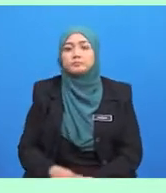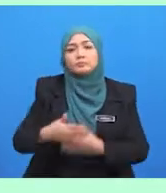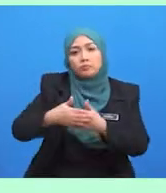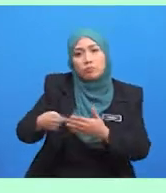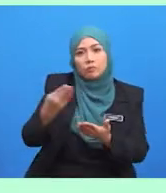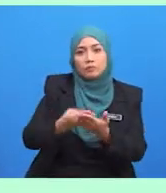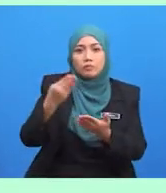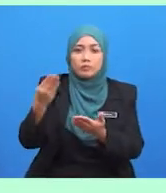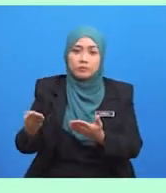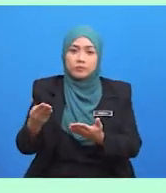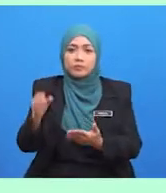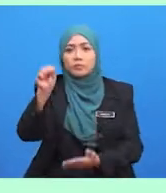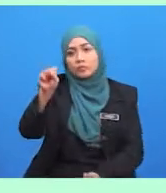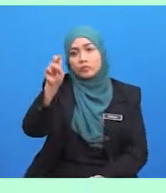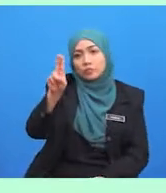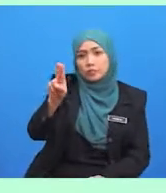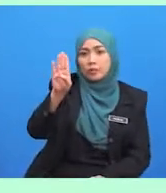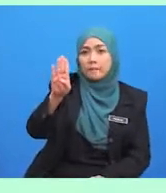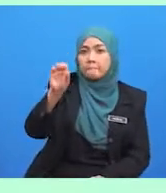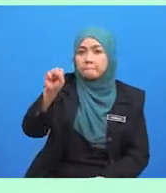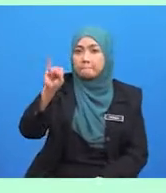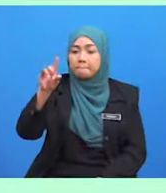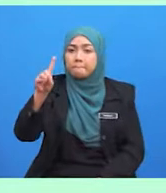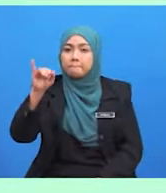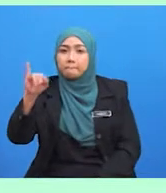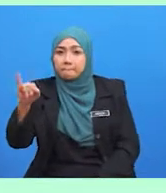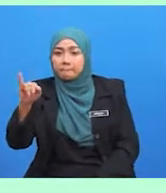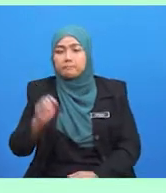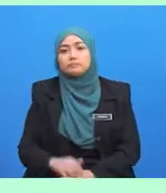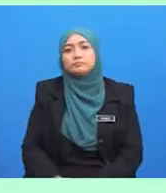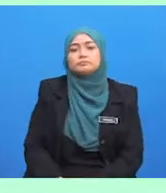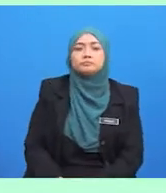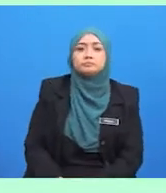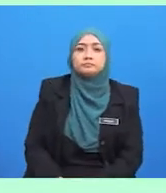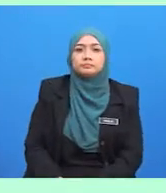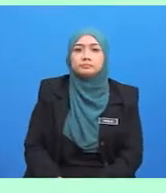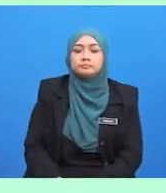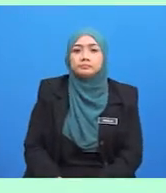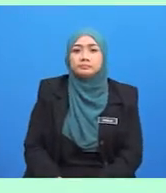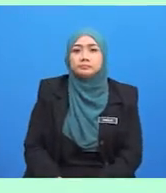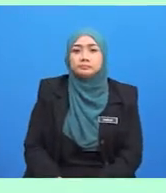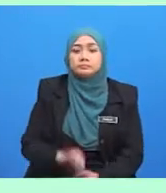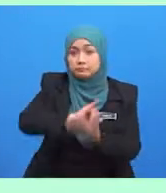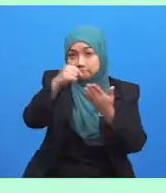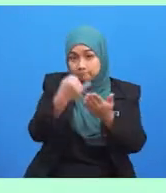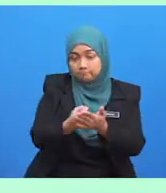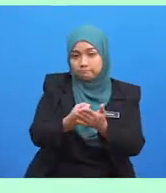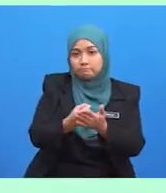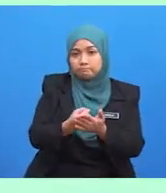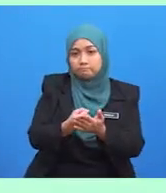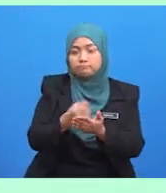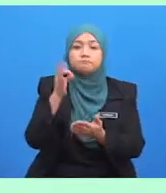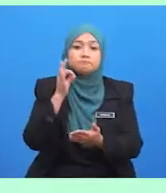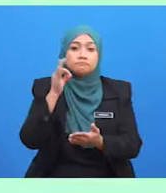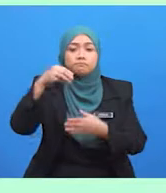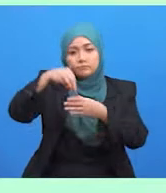pengeluar tempatan akan meningkatkan penawaran beras. Tindakan ini akan menyebabkan jumlah penawaran beras